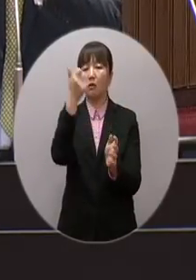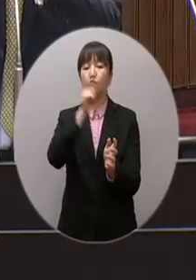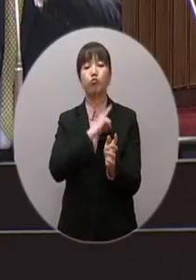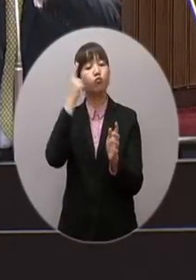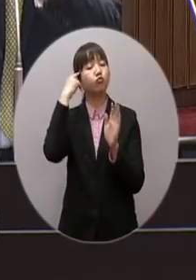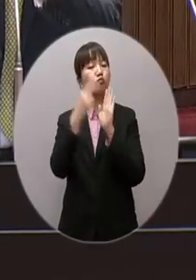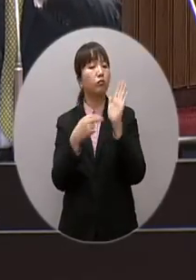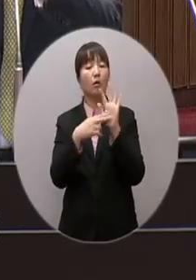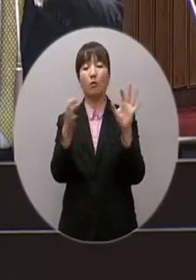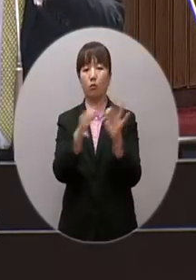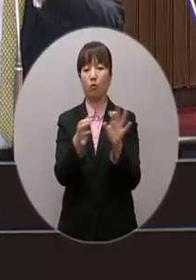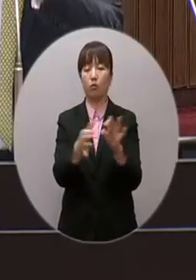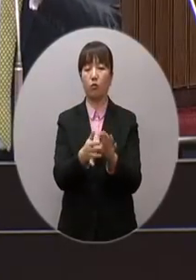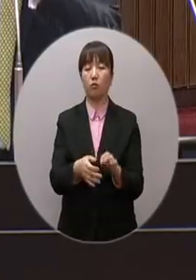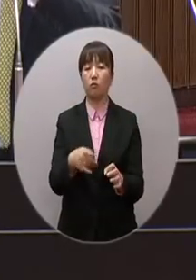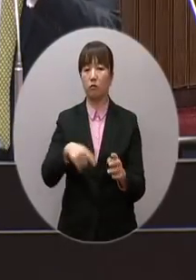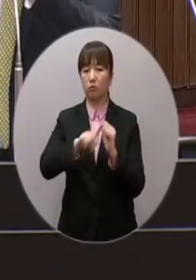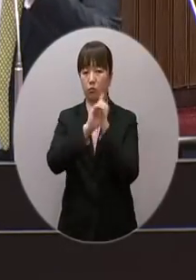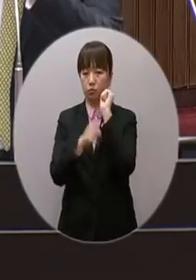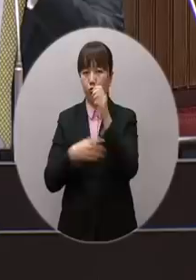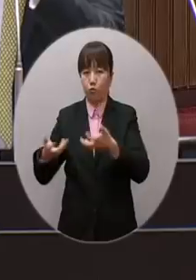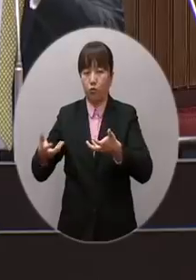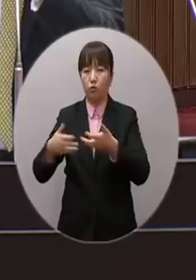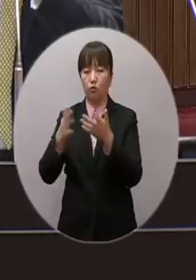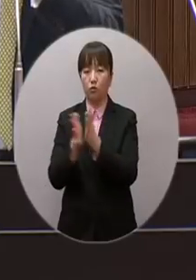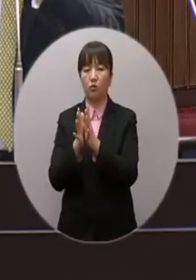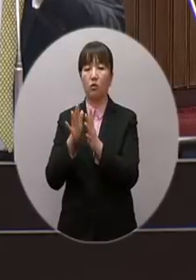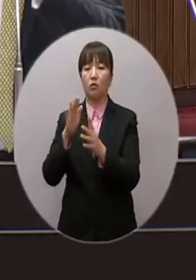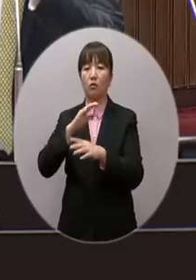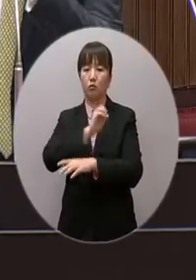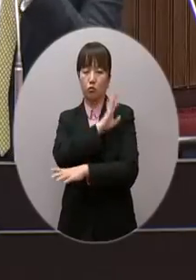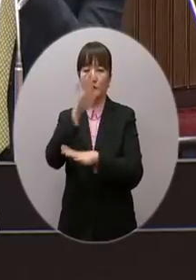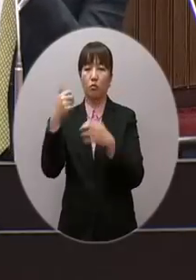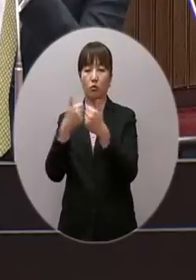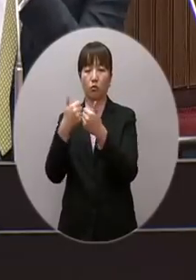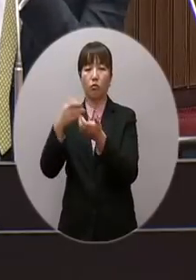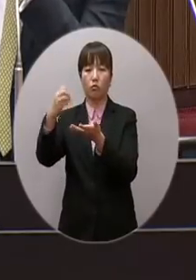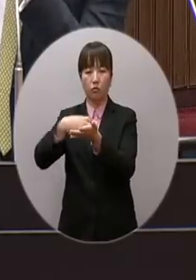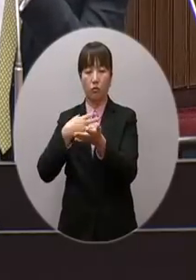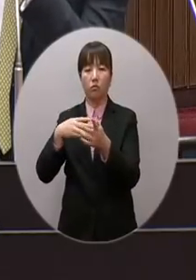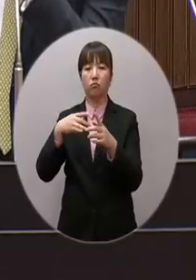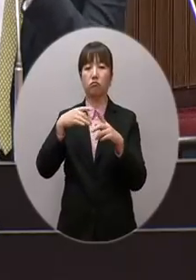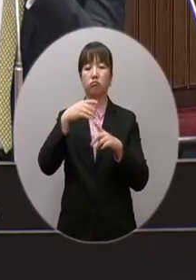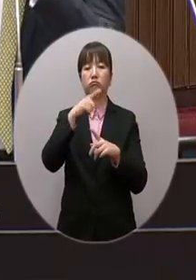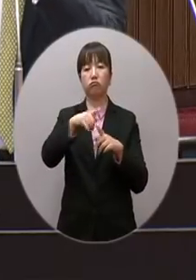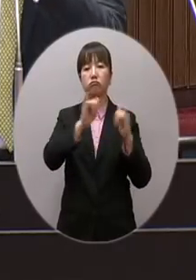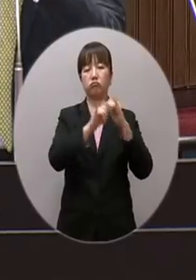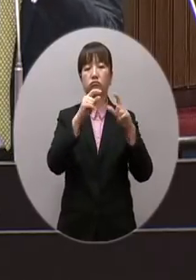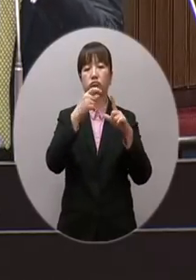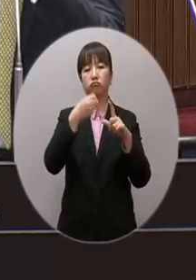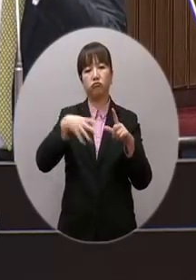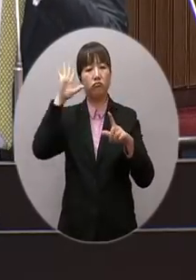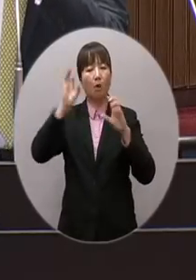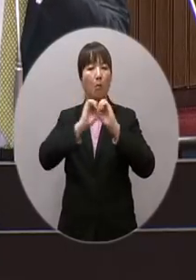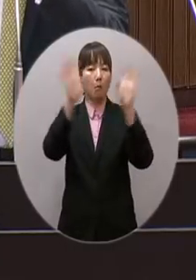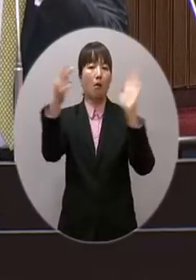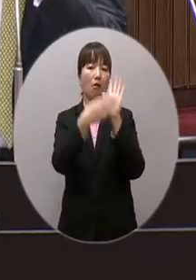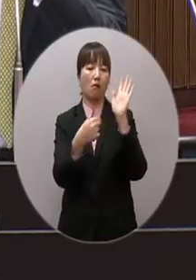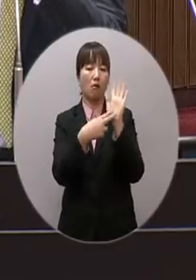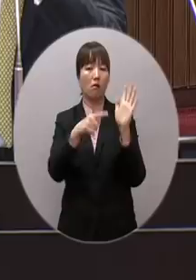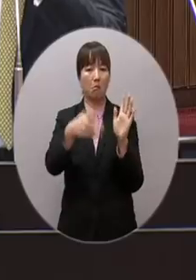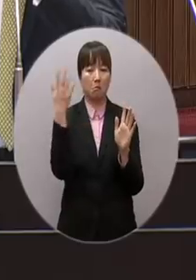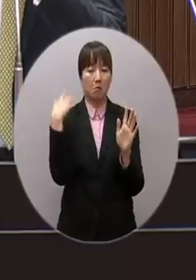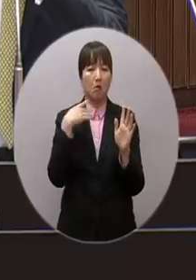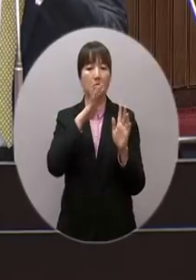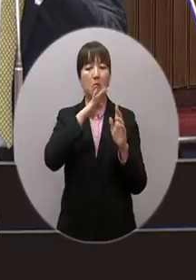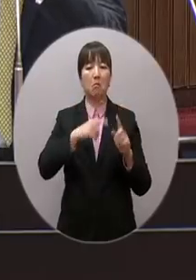话要说，没有关系。法务部用会后新闻稿再跟社会大众解释，你们当初大